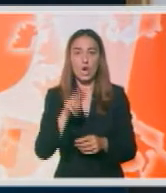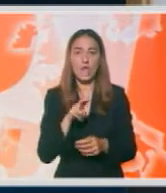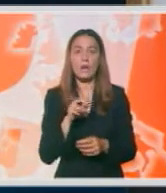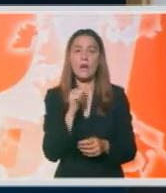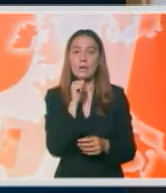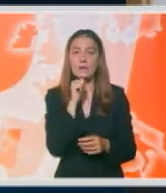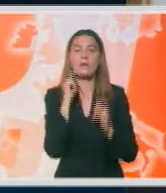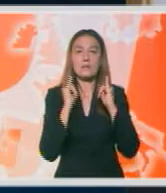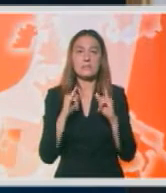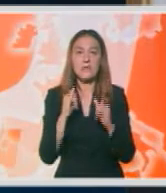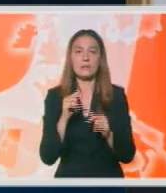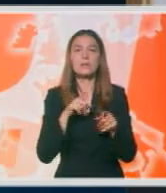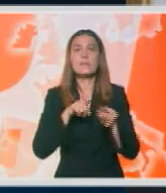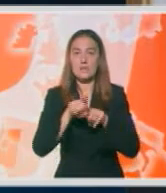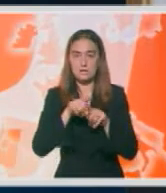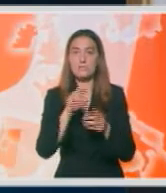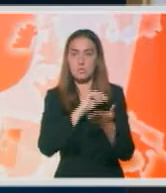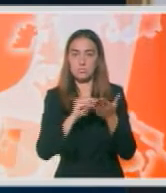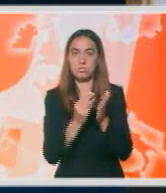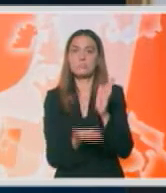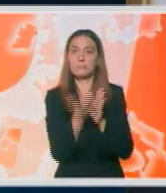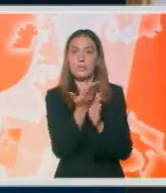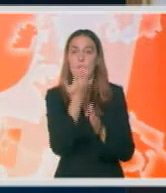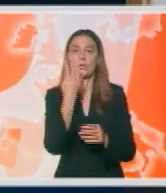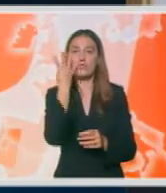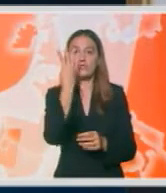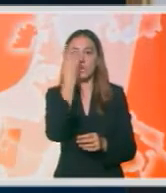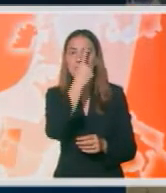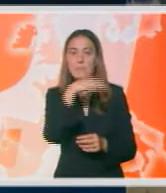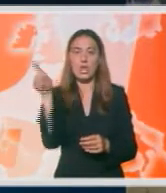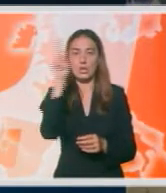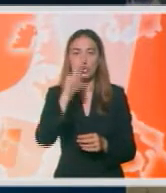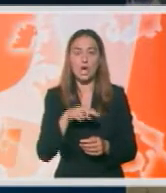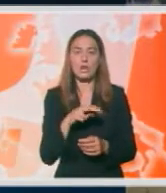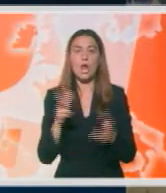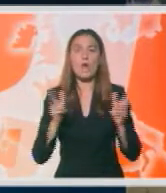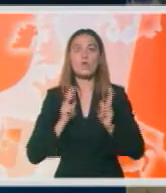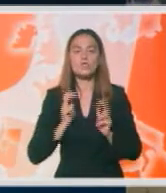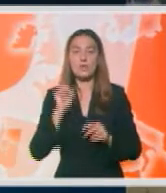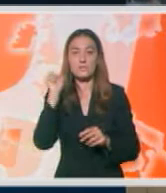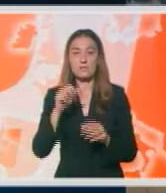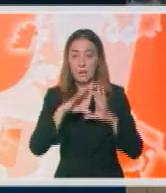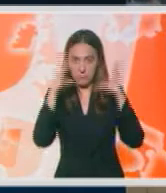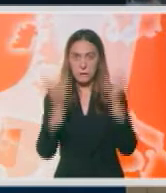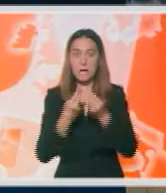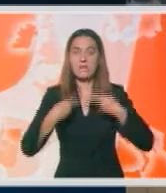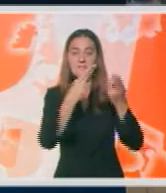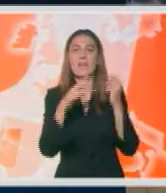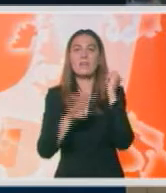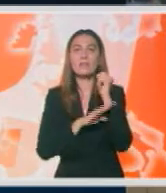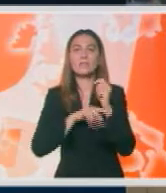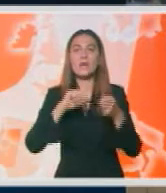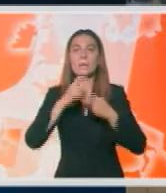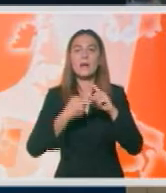i sada se isto beleži suficit od 4 miliona dolara. Očekuje se da će obim izvoza u